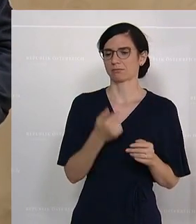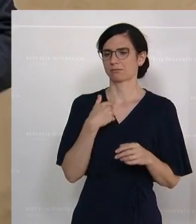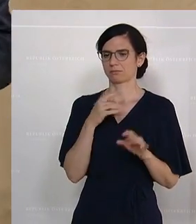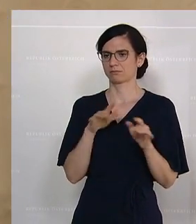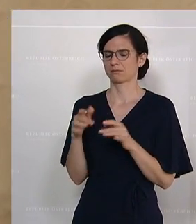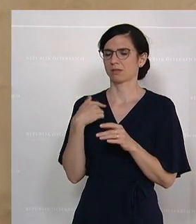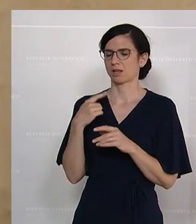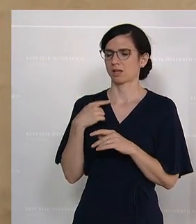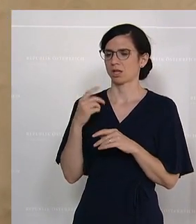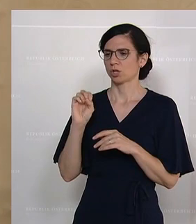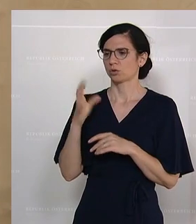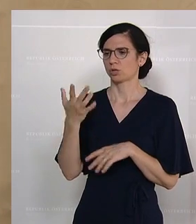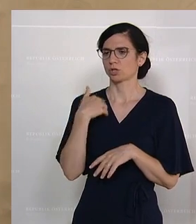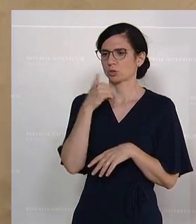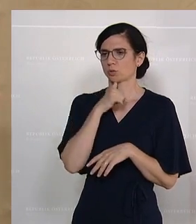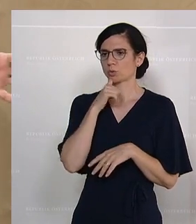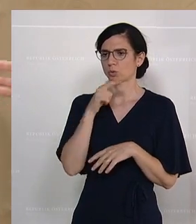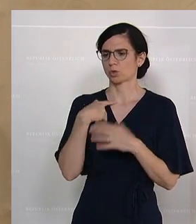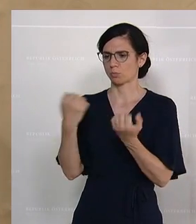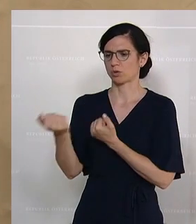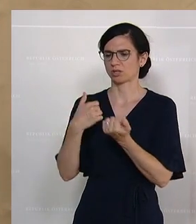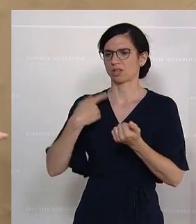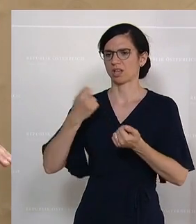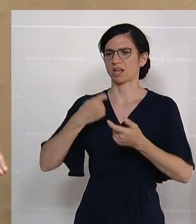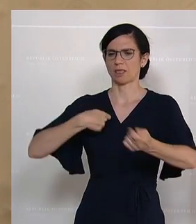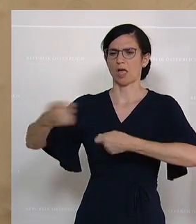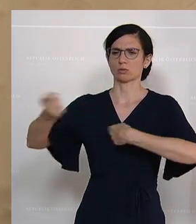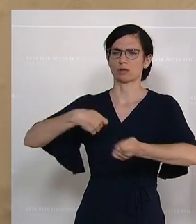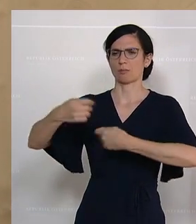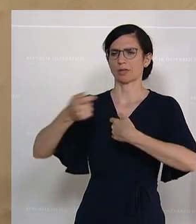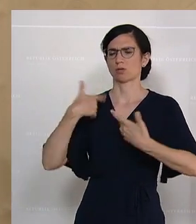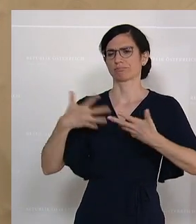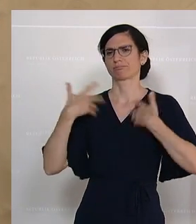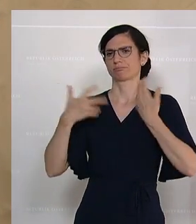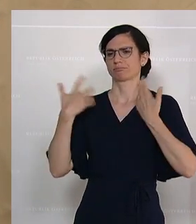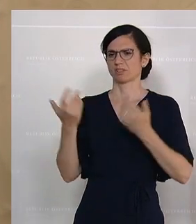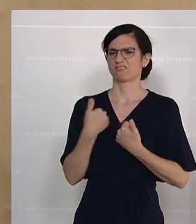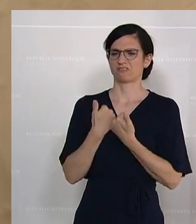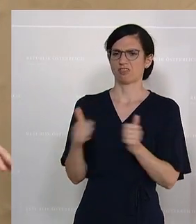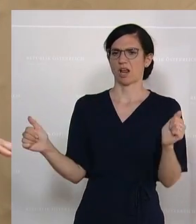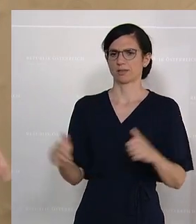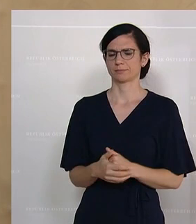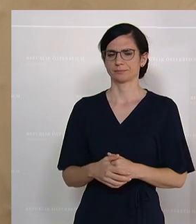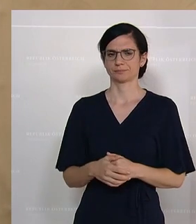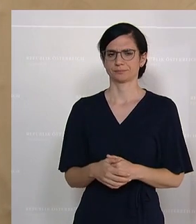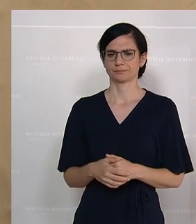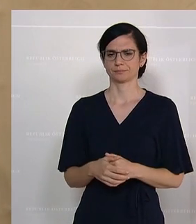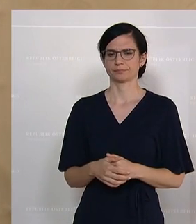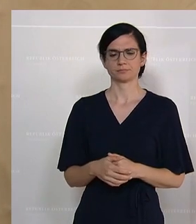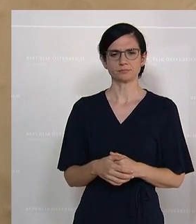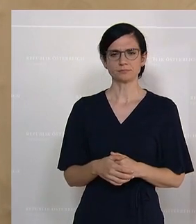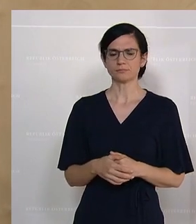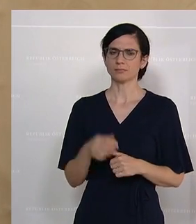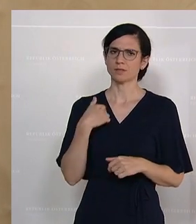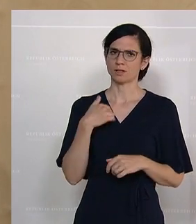kita grünen-politiker rat mitte geldlose herumgeworfen das nur zwar freiheit ist und da war fakten noch sehr sehr oft das war